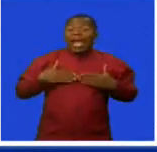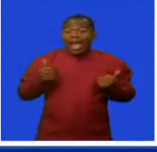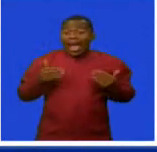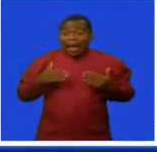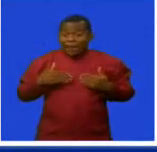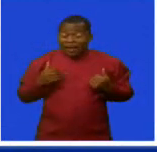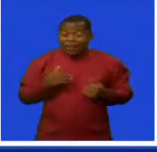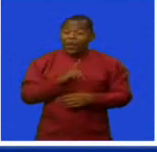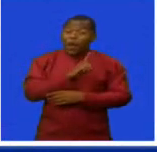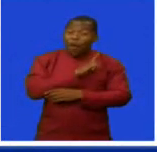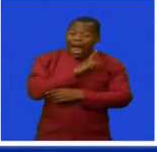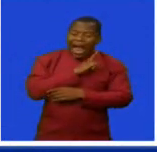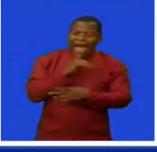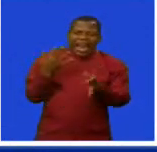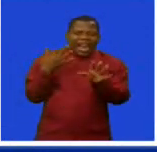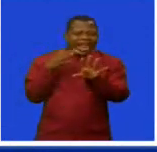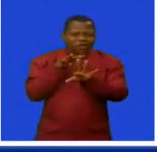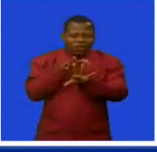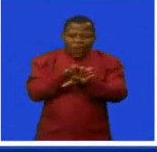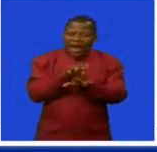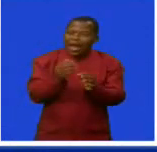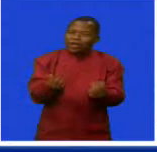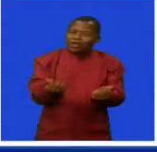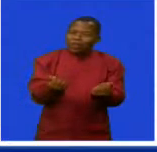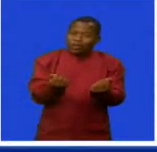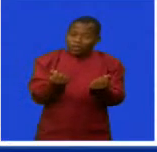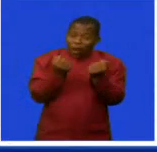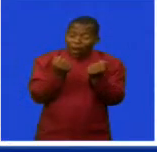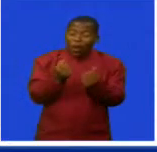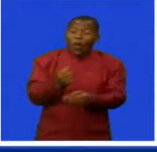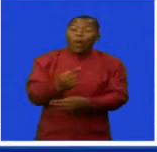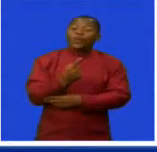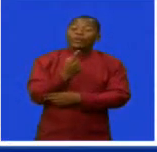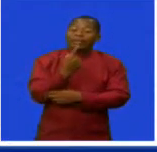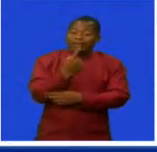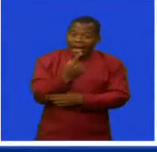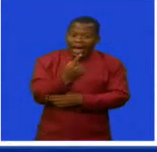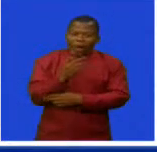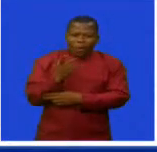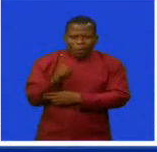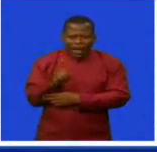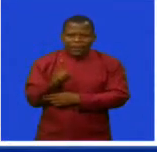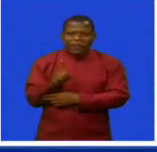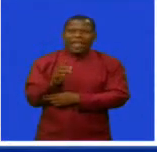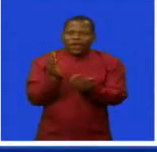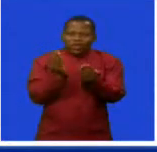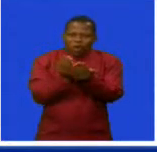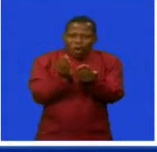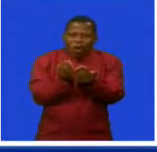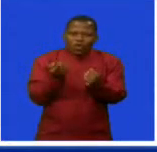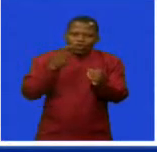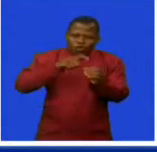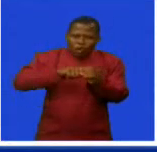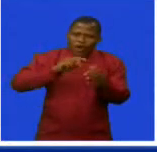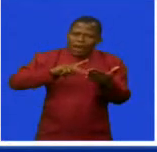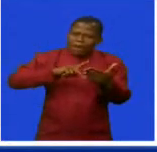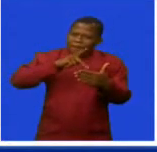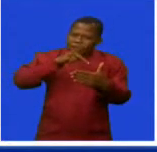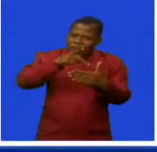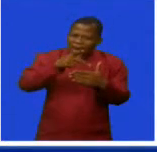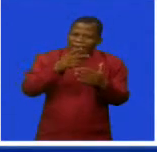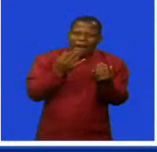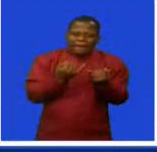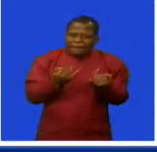yethu inhle kakhulu sinesiciniseko singabaniketa siciniseko ukuthi noma abadinga abadiningi langena kulolu hlelo